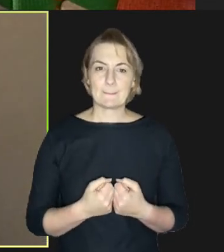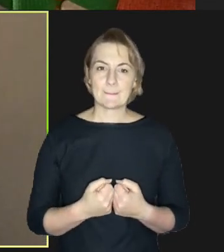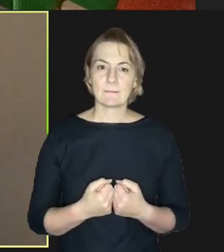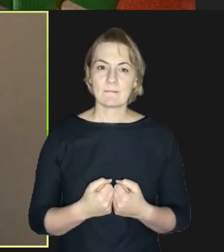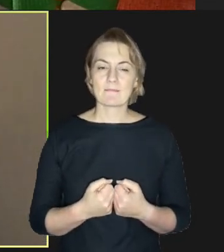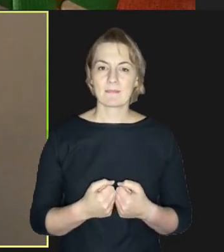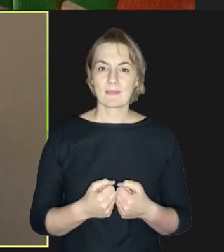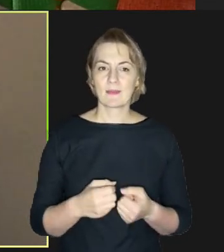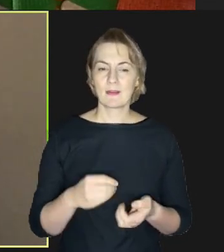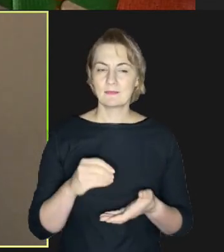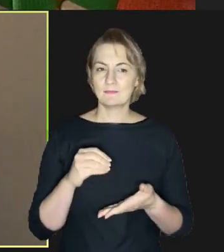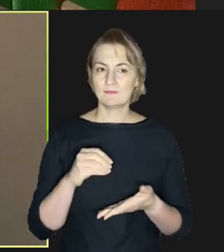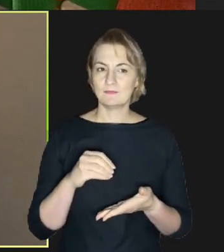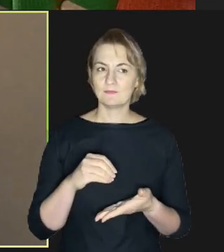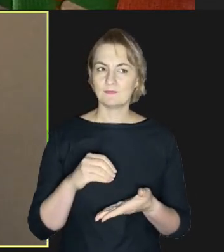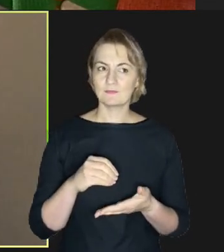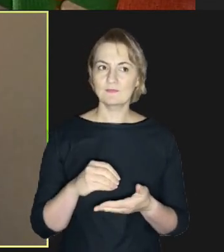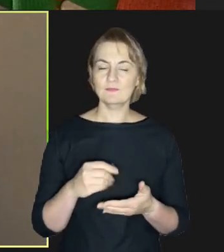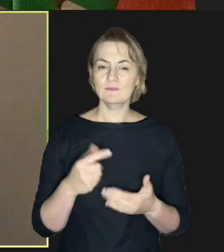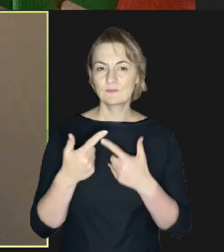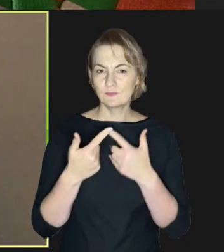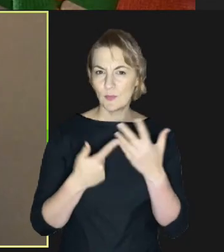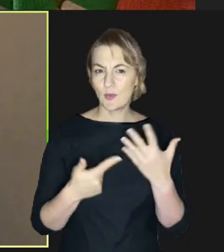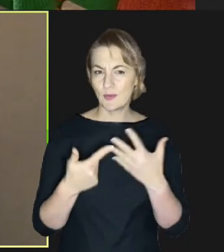wpisać w koszta